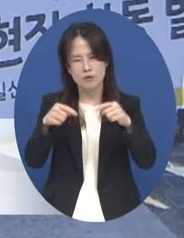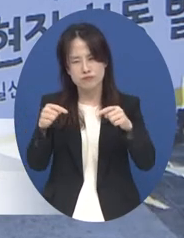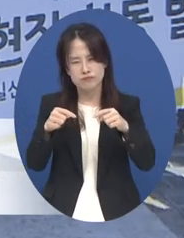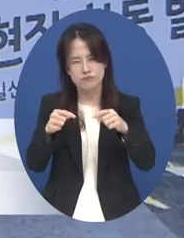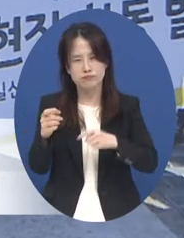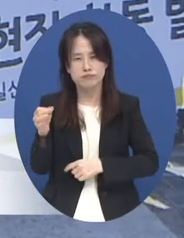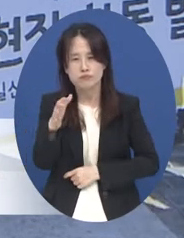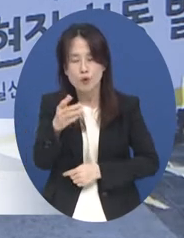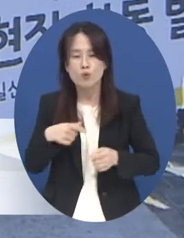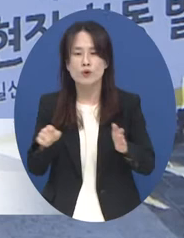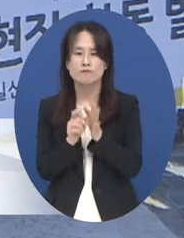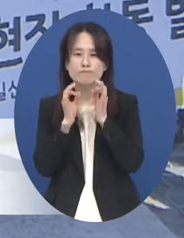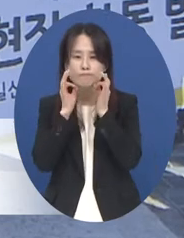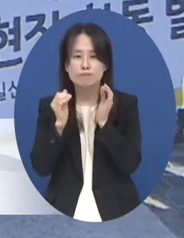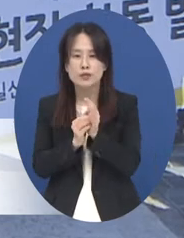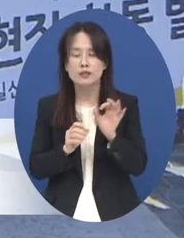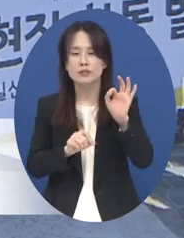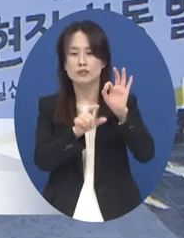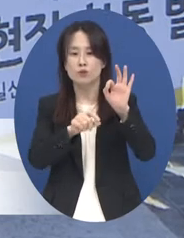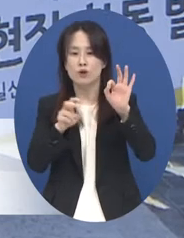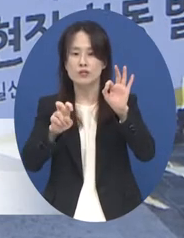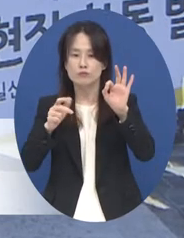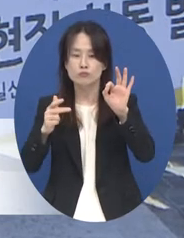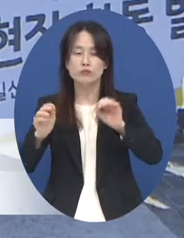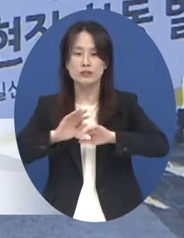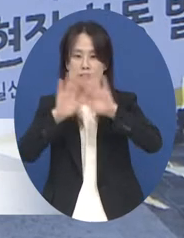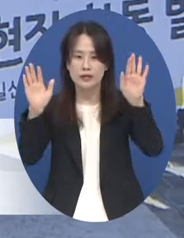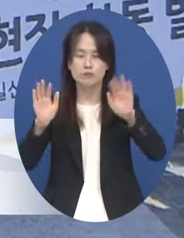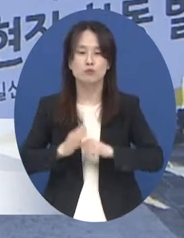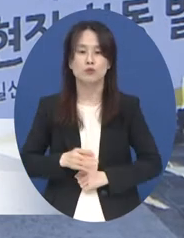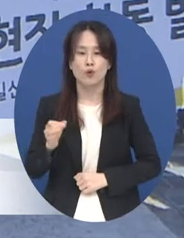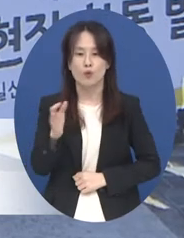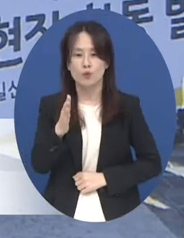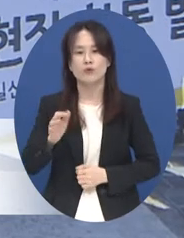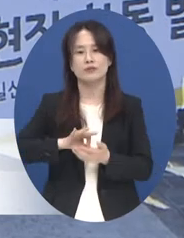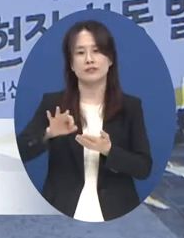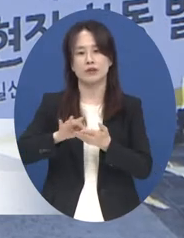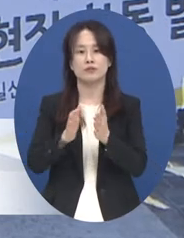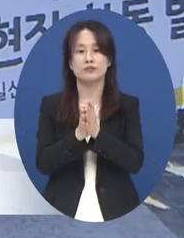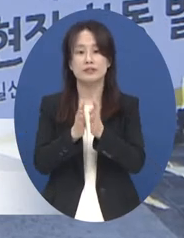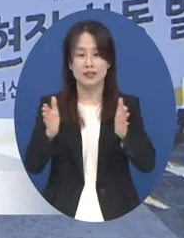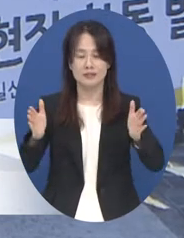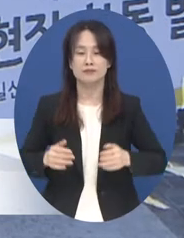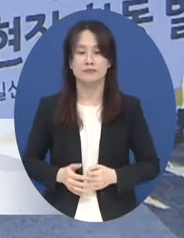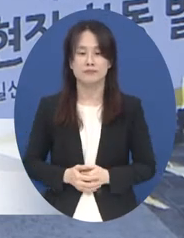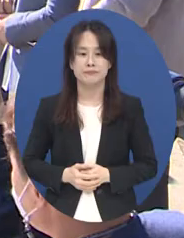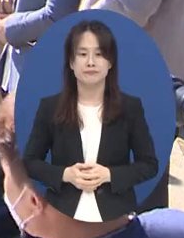위해 힘썼는데요. 27일 낮부터 무료 통행이 시작됐습니다. 김태희 기자의 보도입니다.